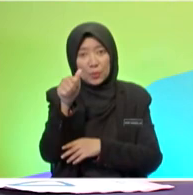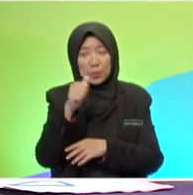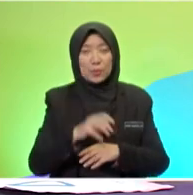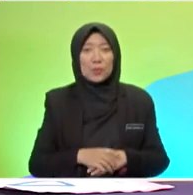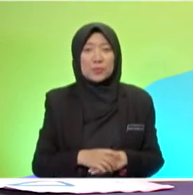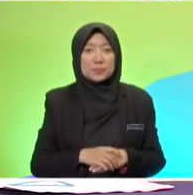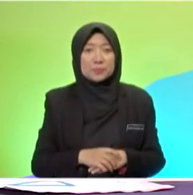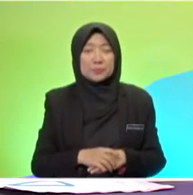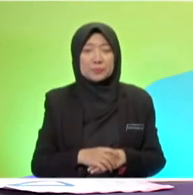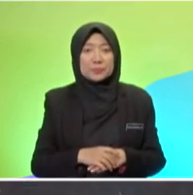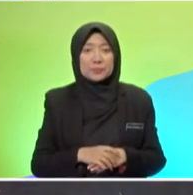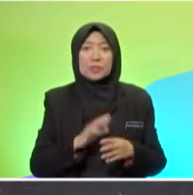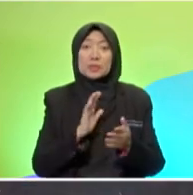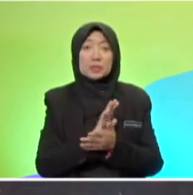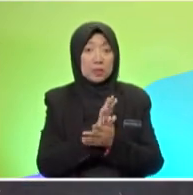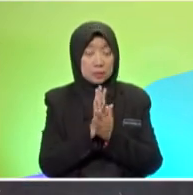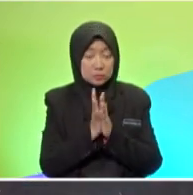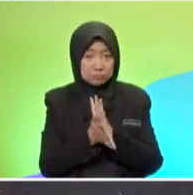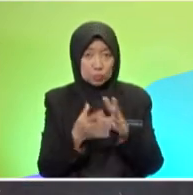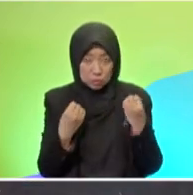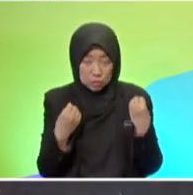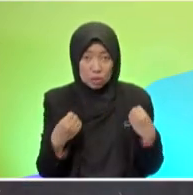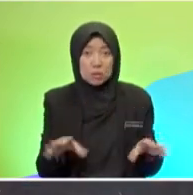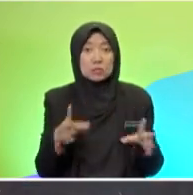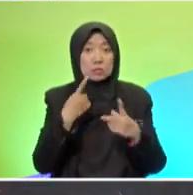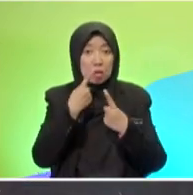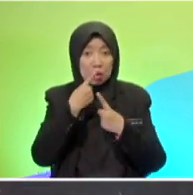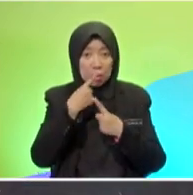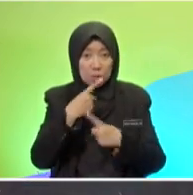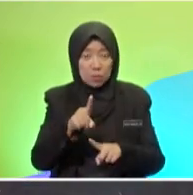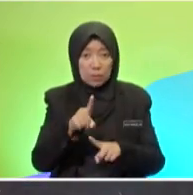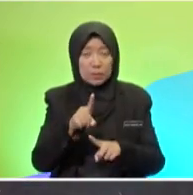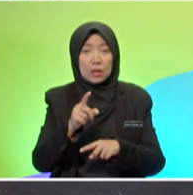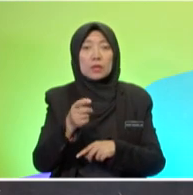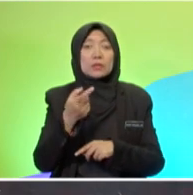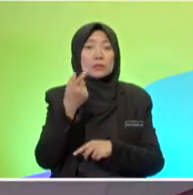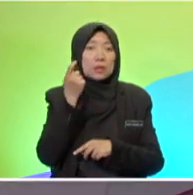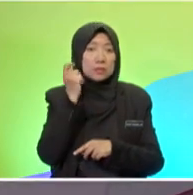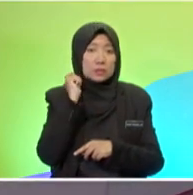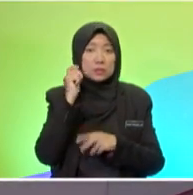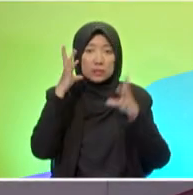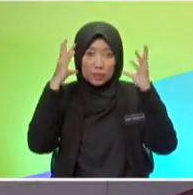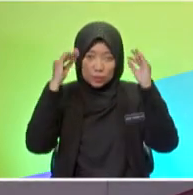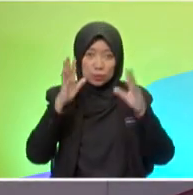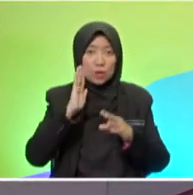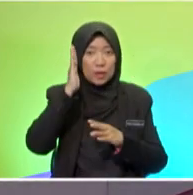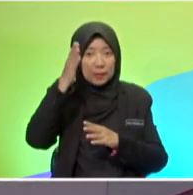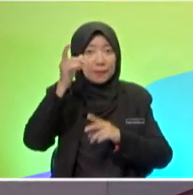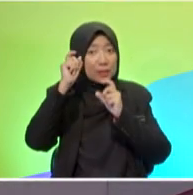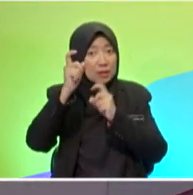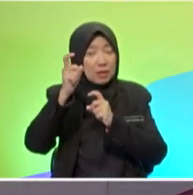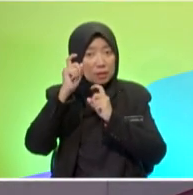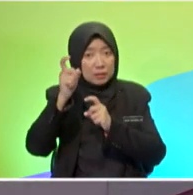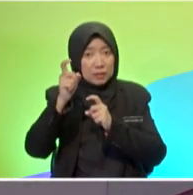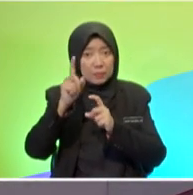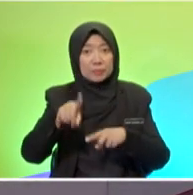Okey, jadi Mira dah dapat jawab soalan cikgu tadi satu dengan sepuluh. Cikgu akan bagi ganjaran. Boleh tak Mira pergi dekat